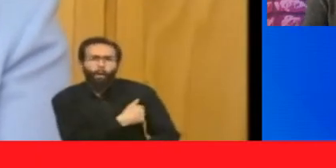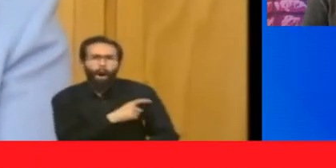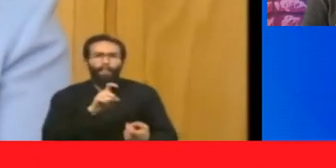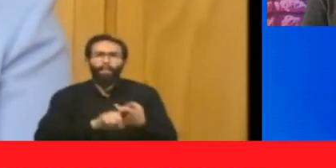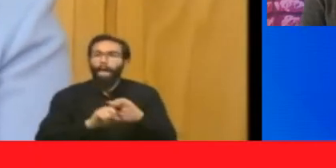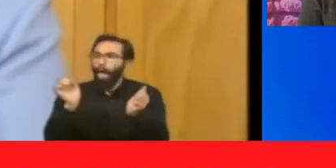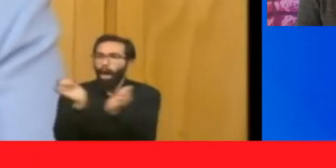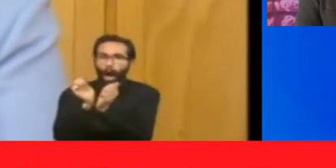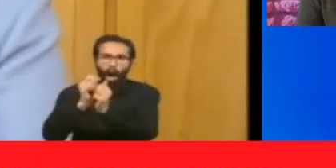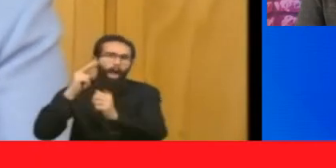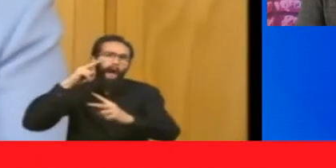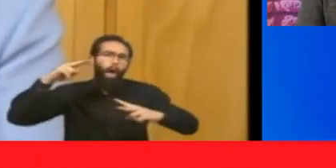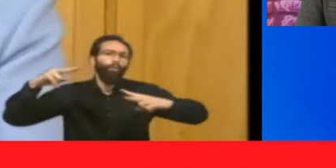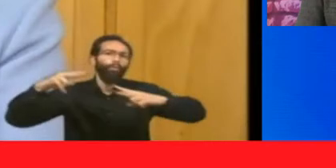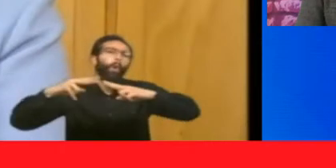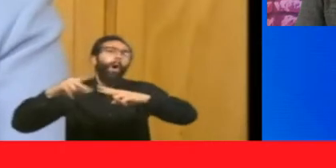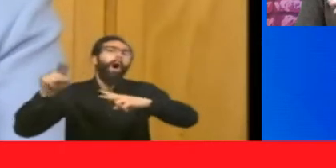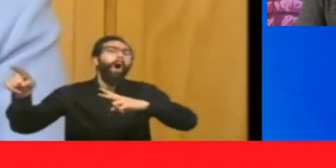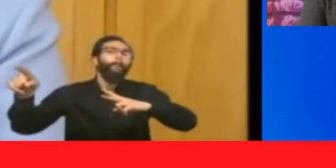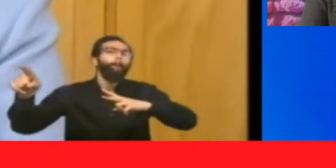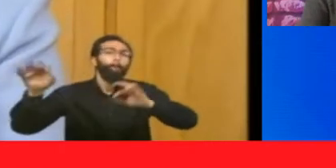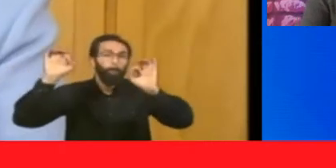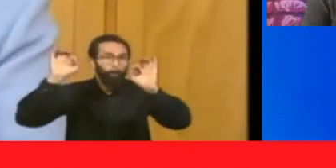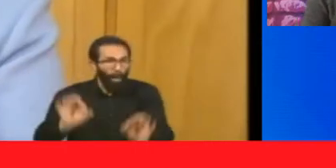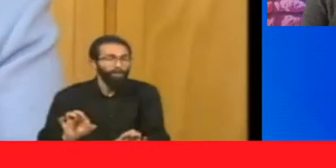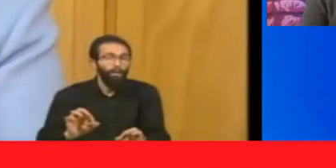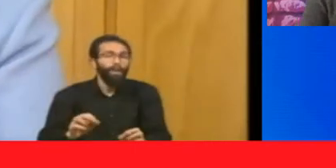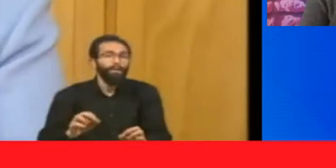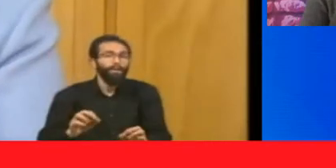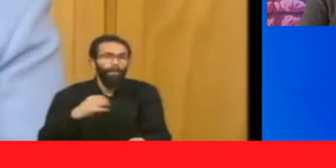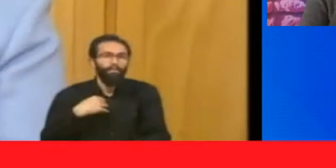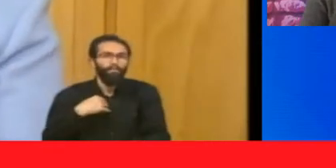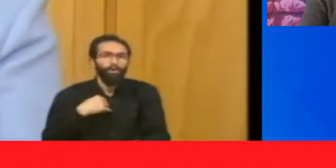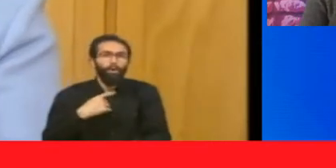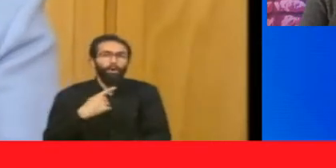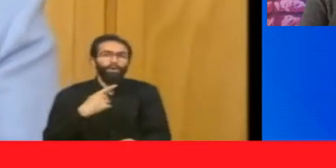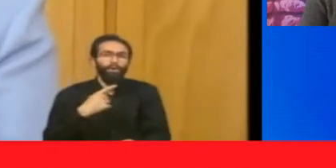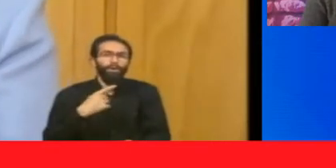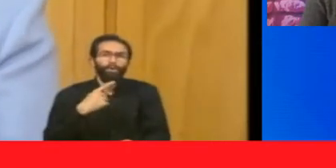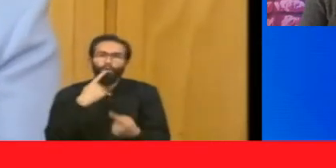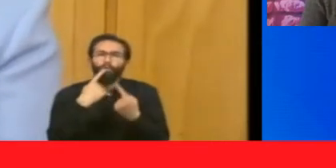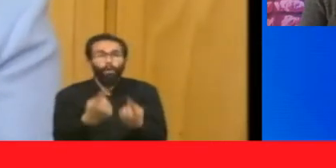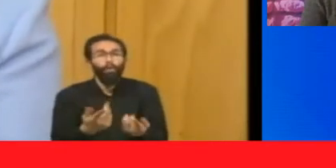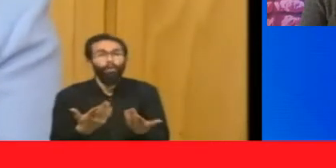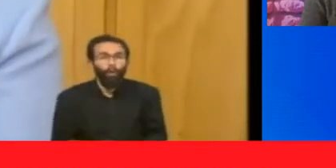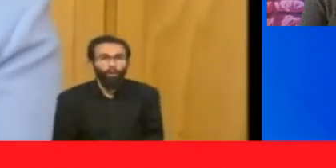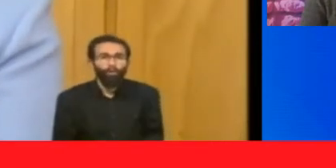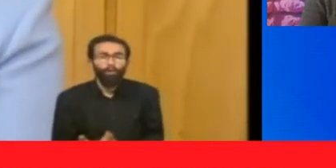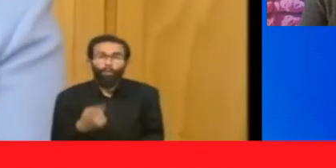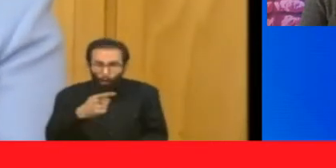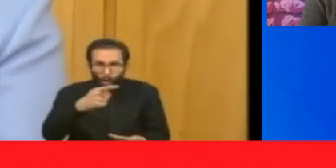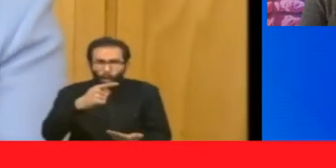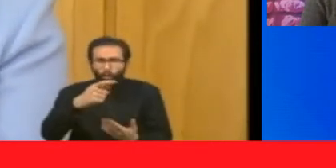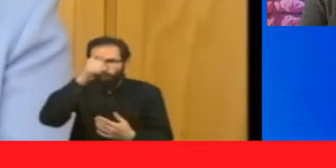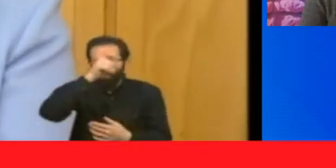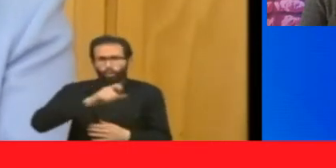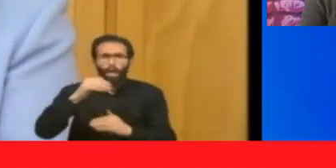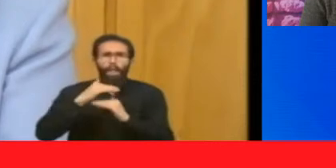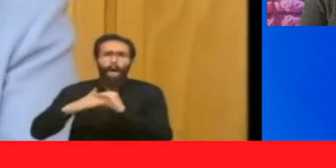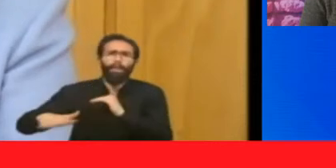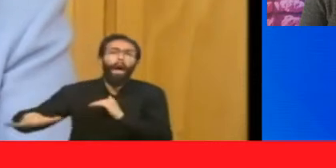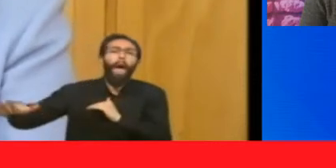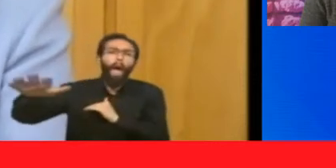çağırıyoruz. Tecritin kaldırılması bütün Türkiye halklarının ortak çıkarınadır.